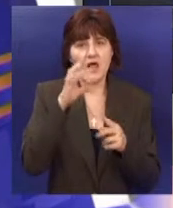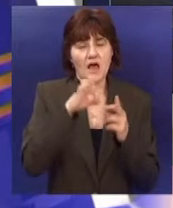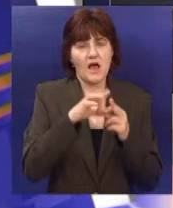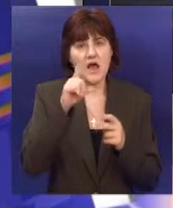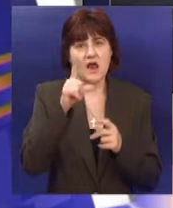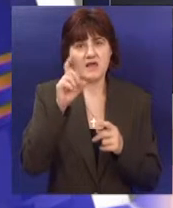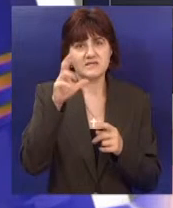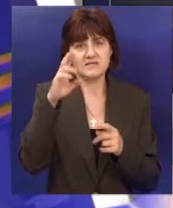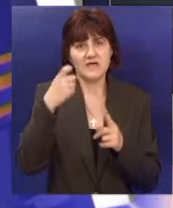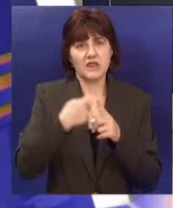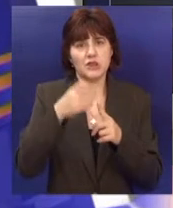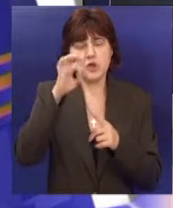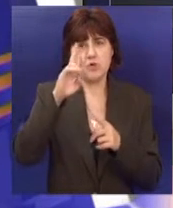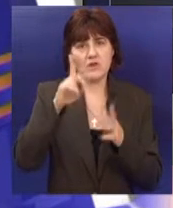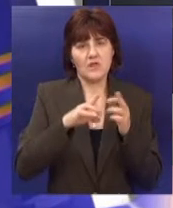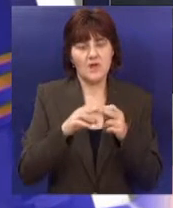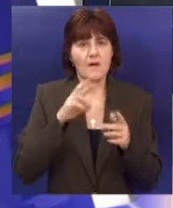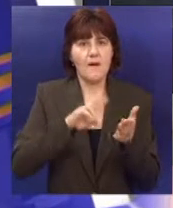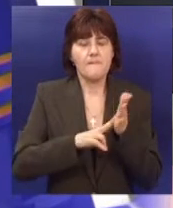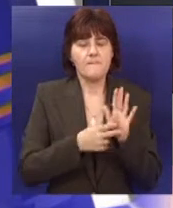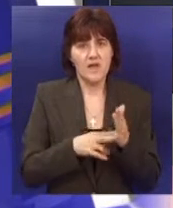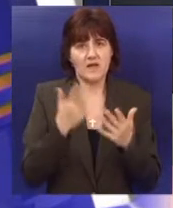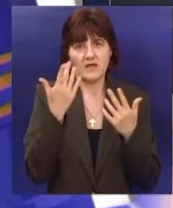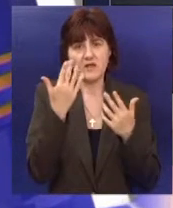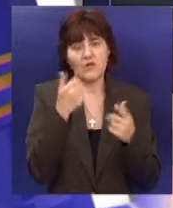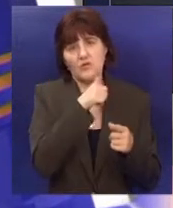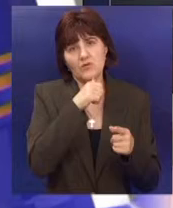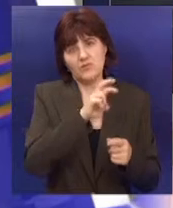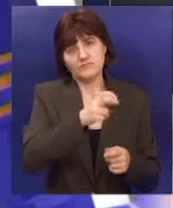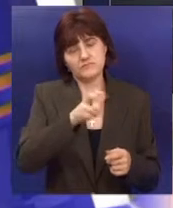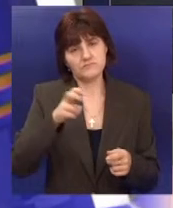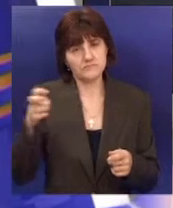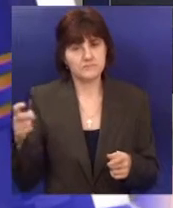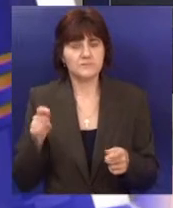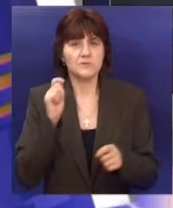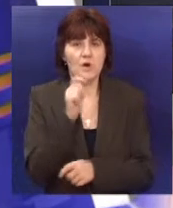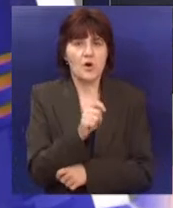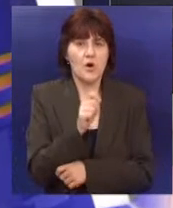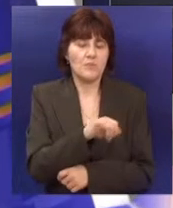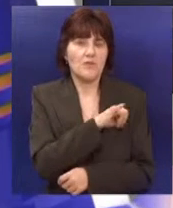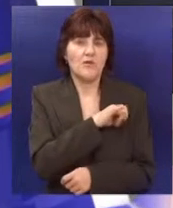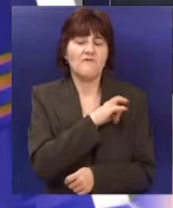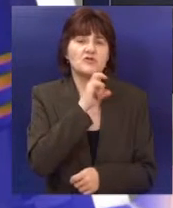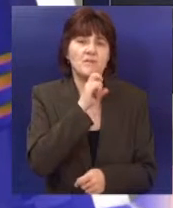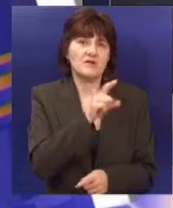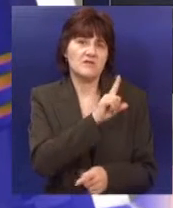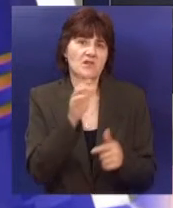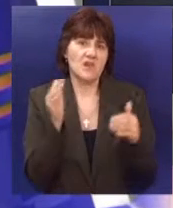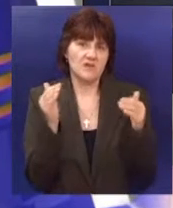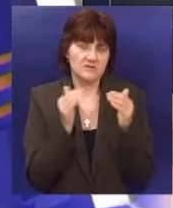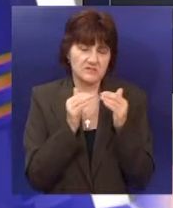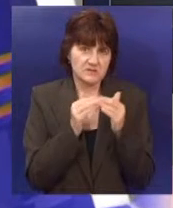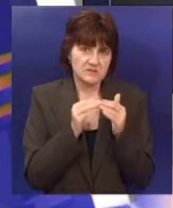detaljne regulacije centra grada, zona 3 i još nekoliko planova detaljne regulacije. Odbornici Saveza vojvođanskih Mađara